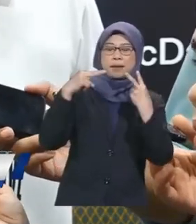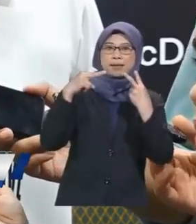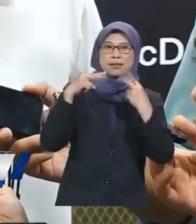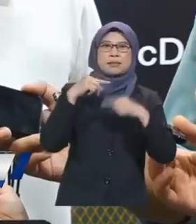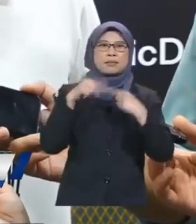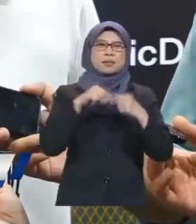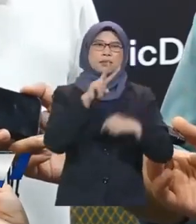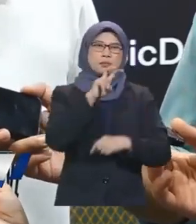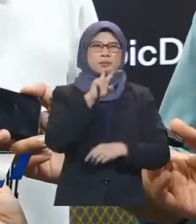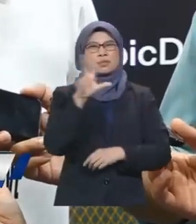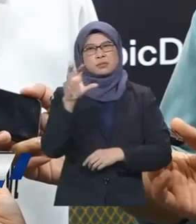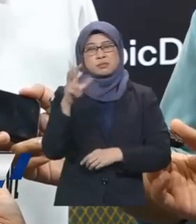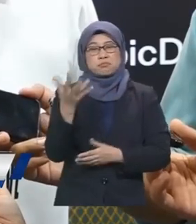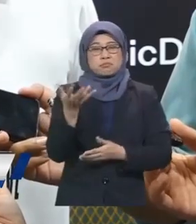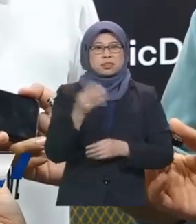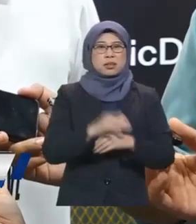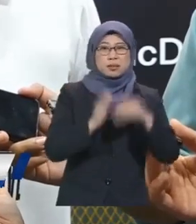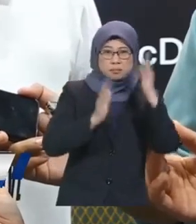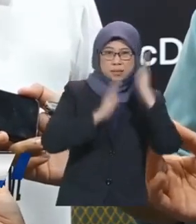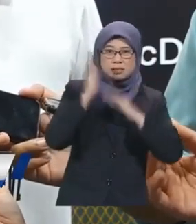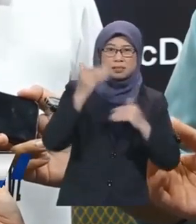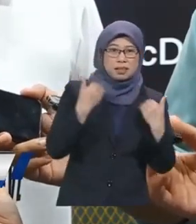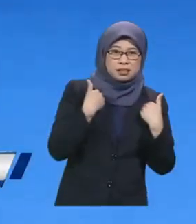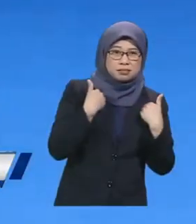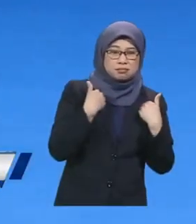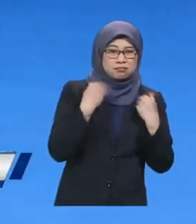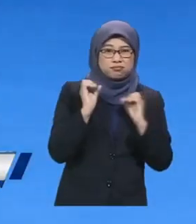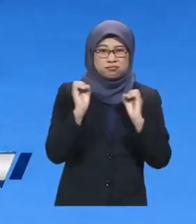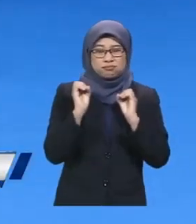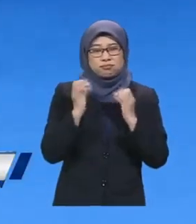you 20-30 ni, orang cakap Malaysia ada, you know.